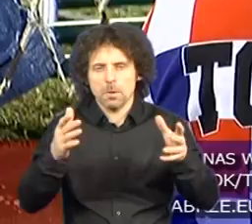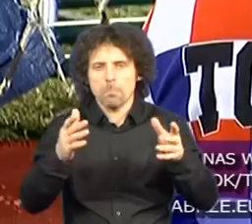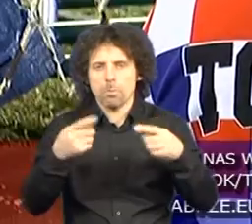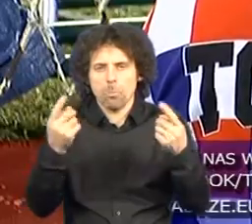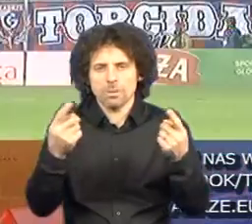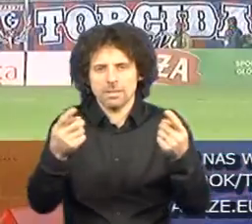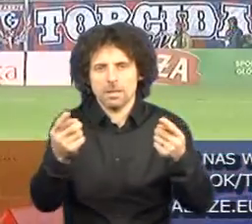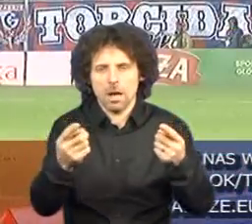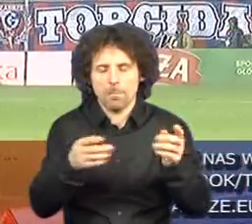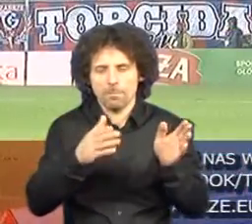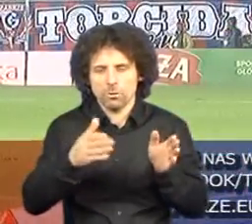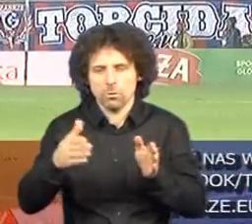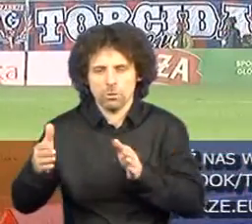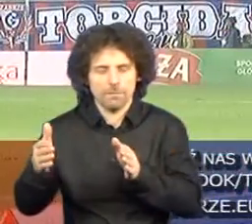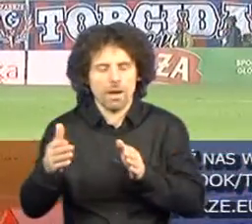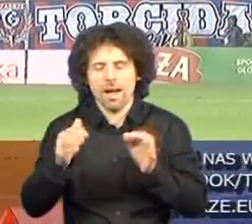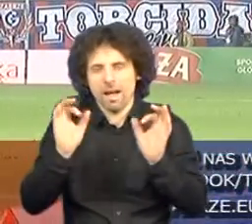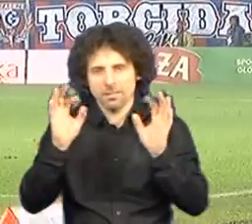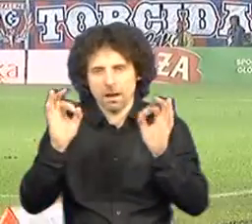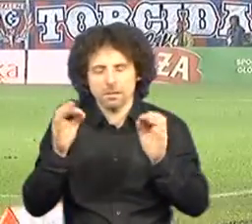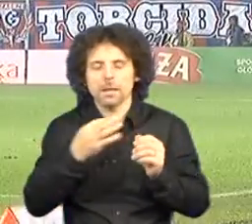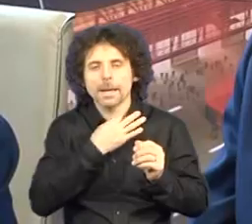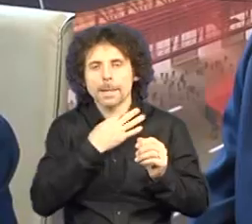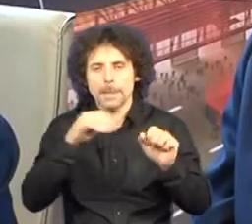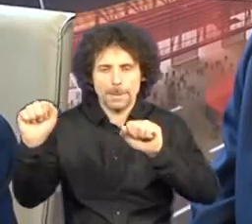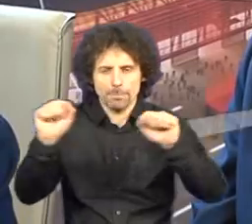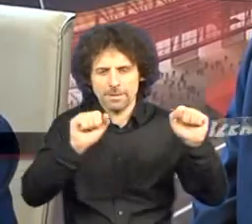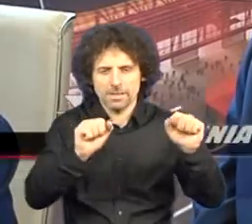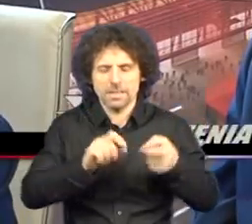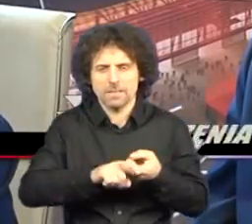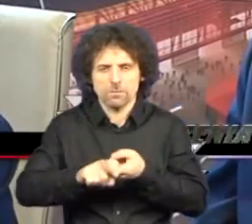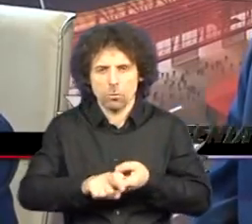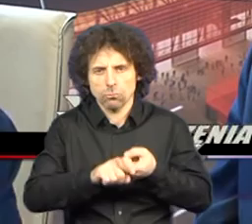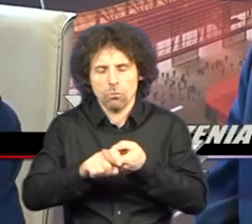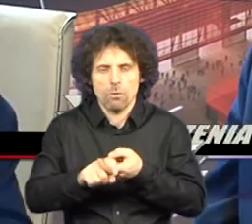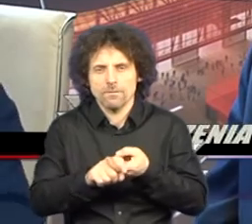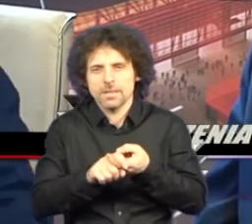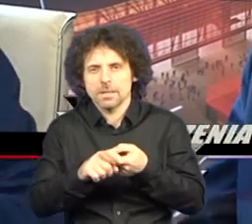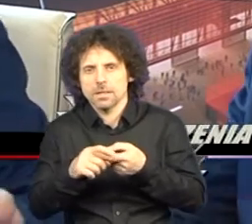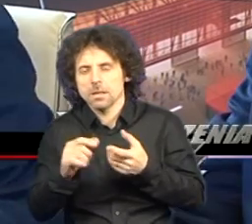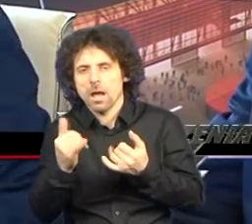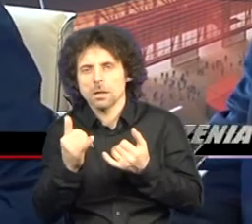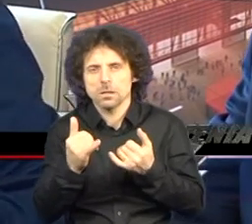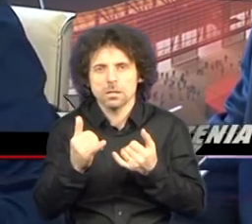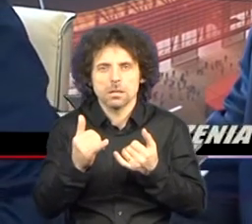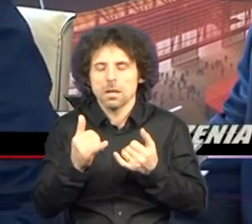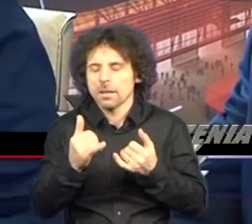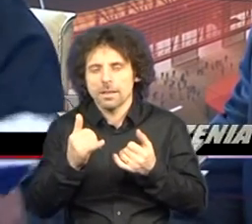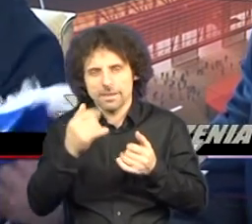kampanię promocyjną. Przygotowano także liczne atrakcje dla kibiców. W większości z nich nie chciałbym zdradzić. Zdradzę tylko jedną.